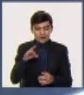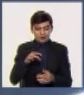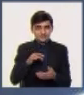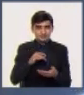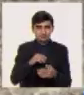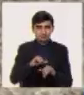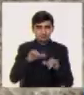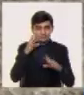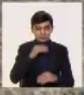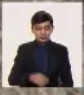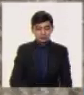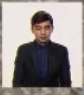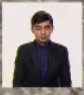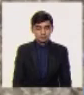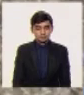потребителей.